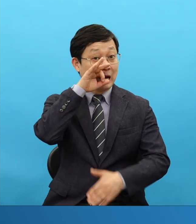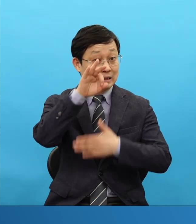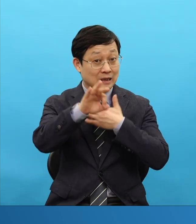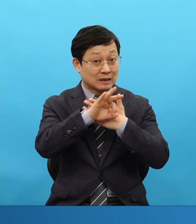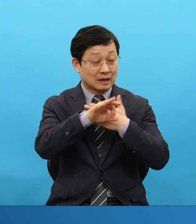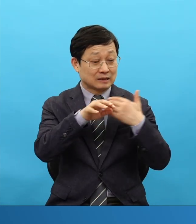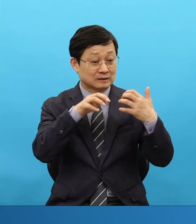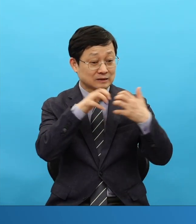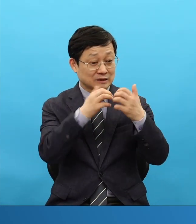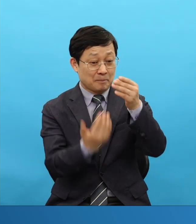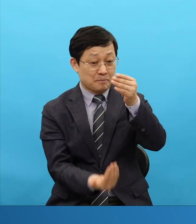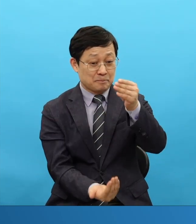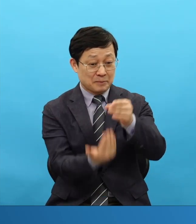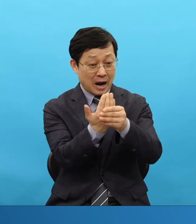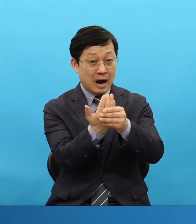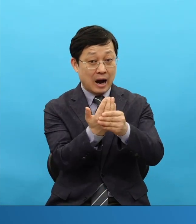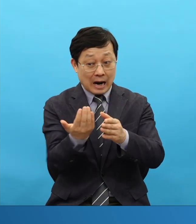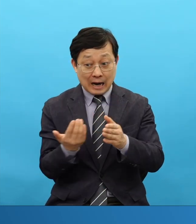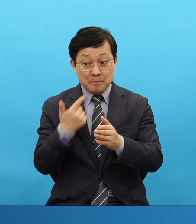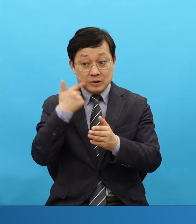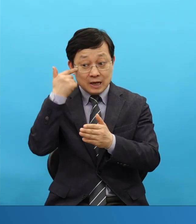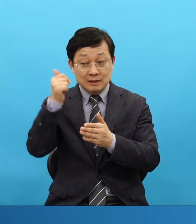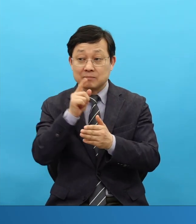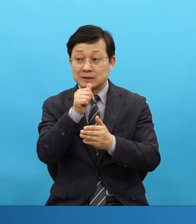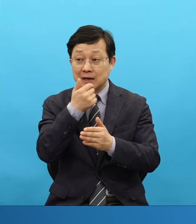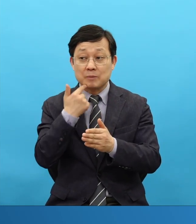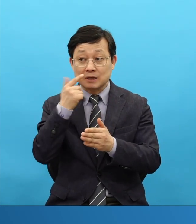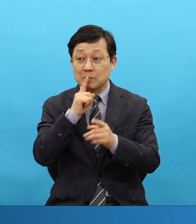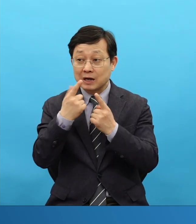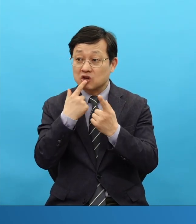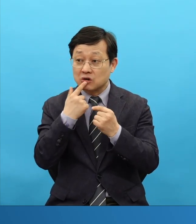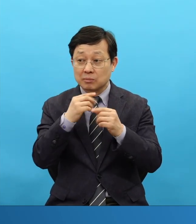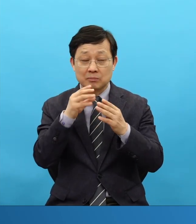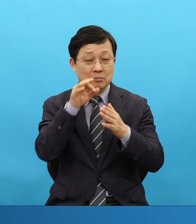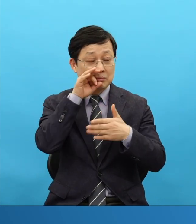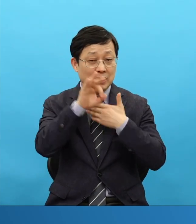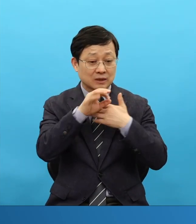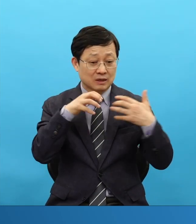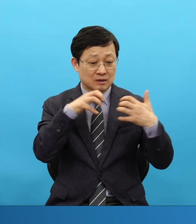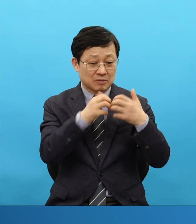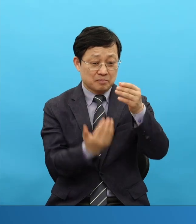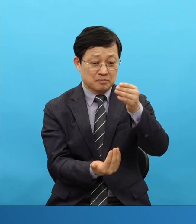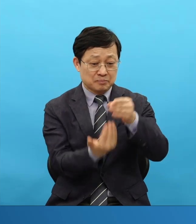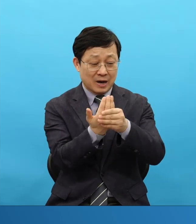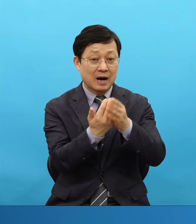어떻게 되겠어요? As our pastor spoke, what happens if there is a war? If. 이래 되면요.